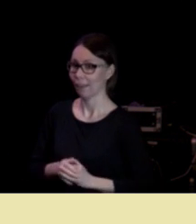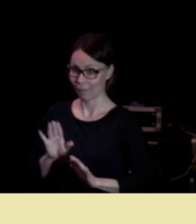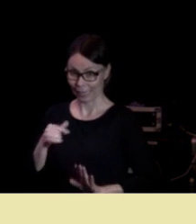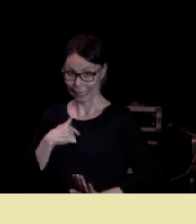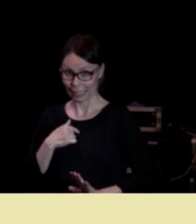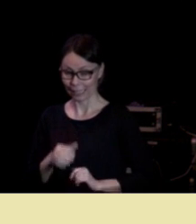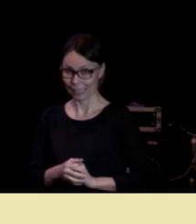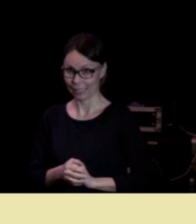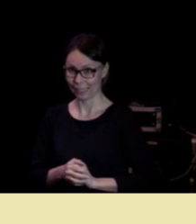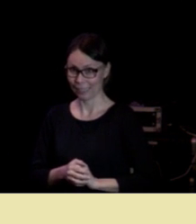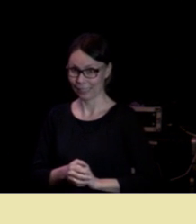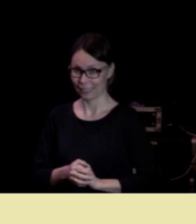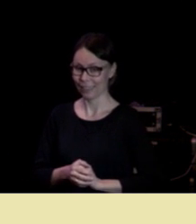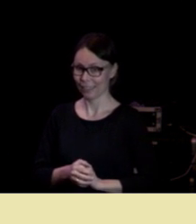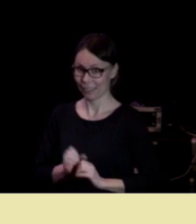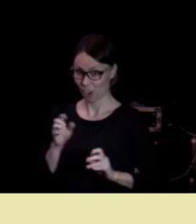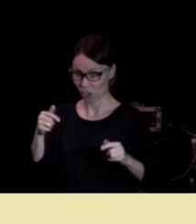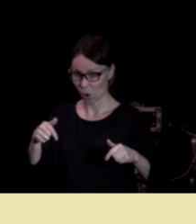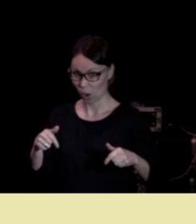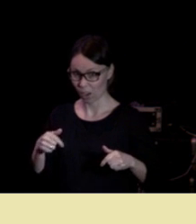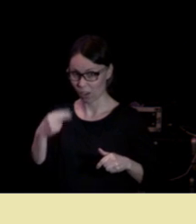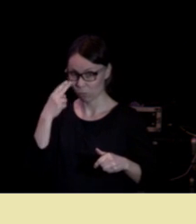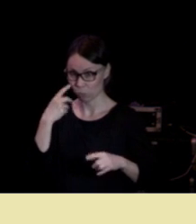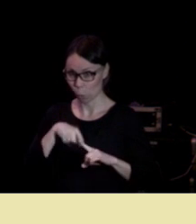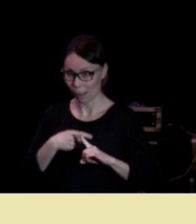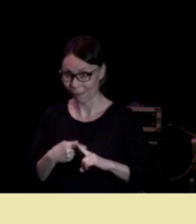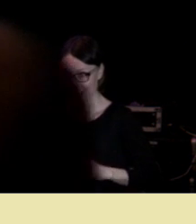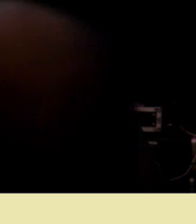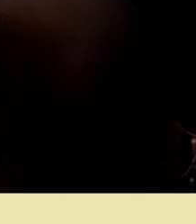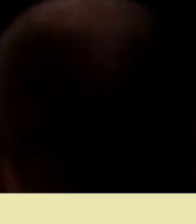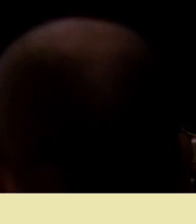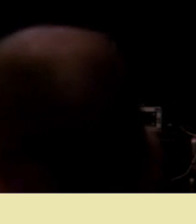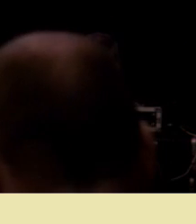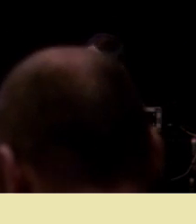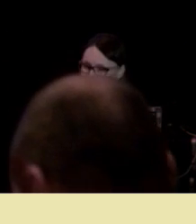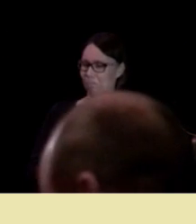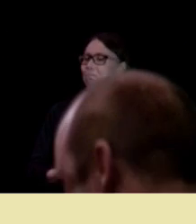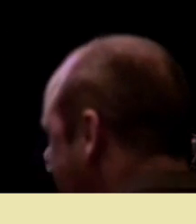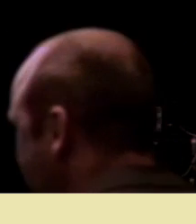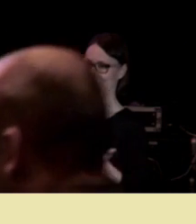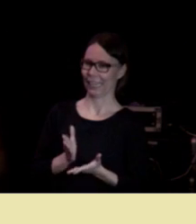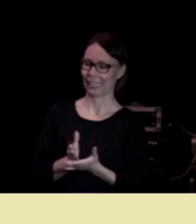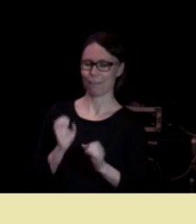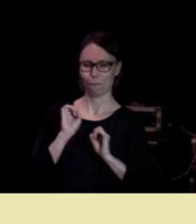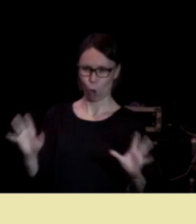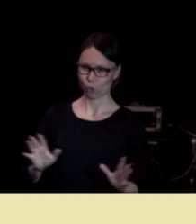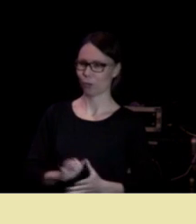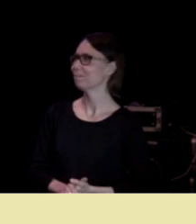litt. Det er klart nå. Skal vi forsøke igjen? Ja, da er vi her. Flott.